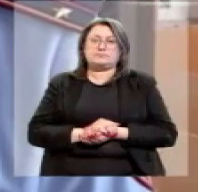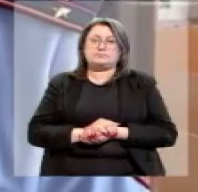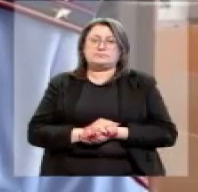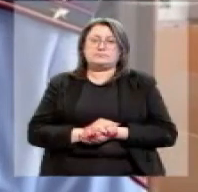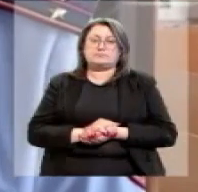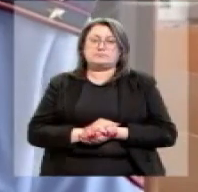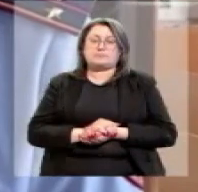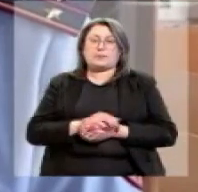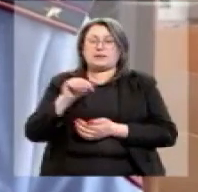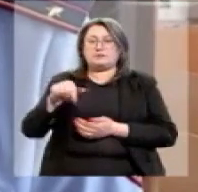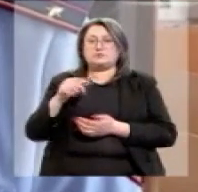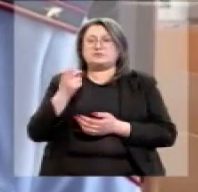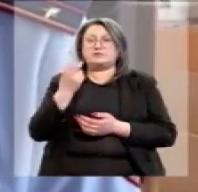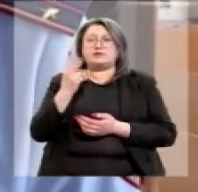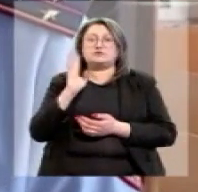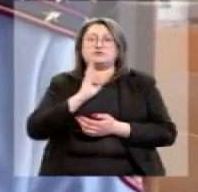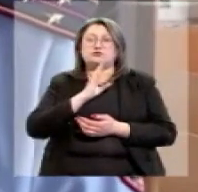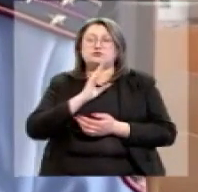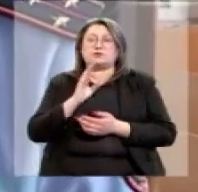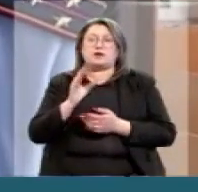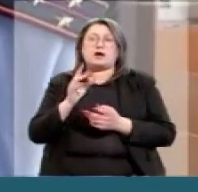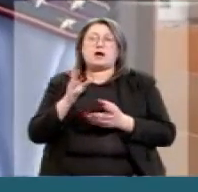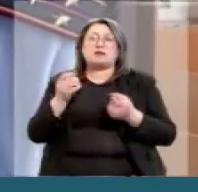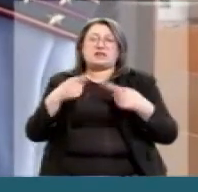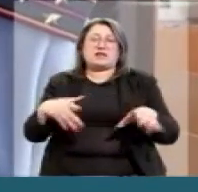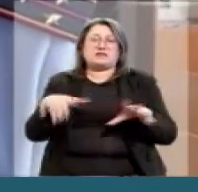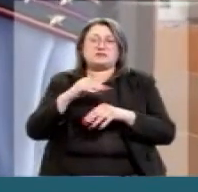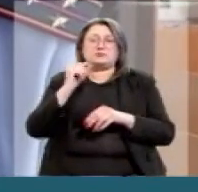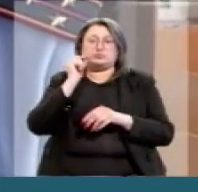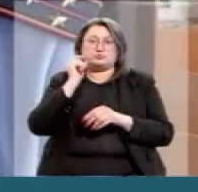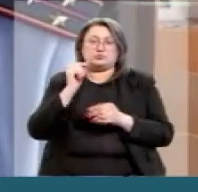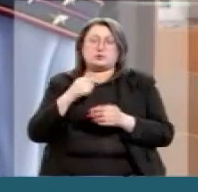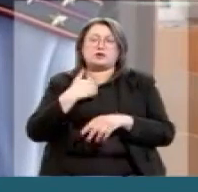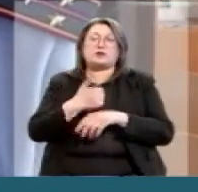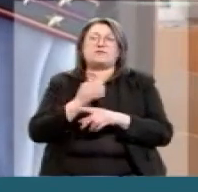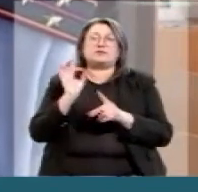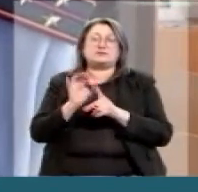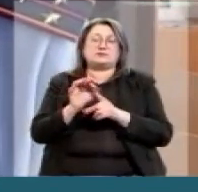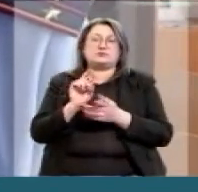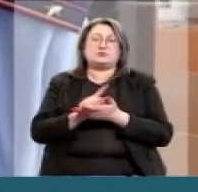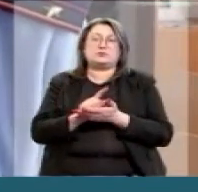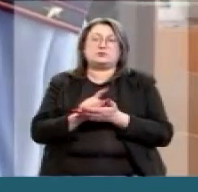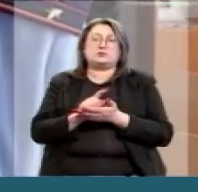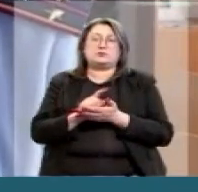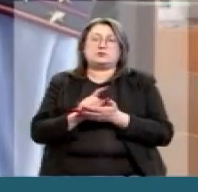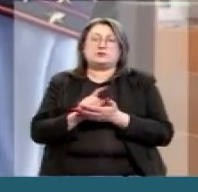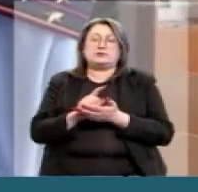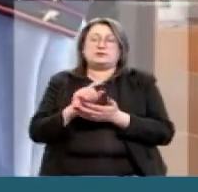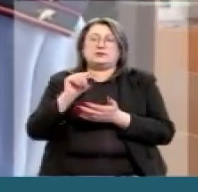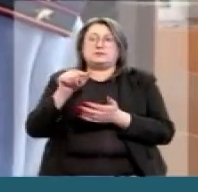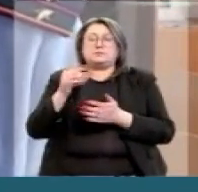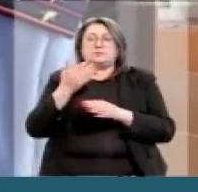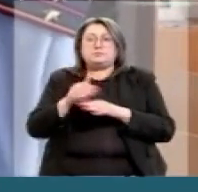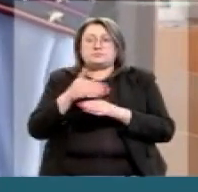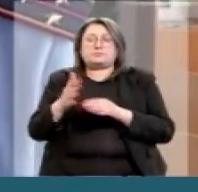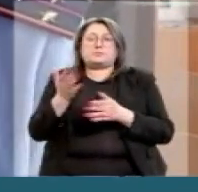жатқандардың 12-сі әйел адамдар, қалғандары ерлер. Біздің басты мақсатымыз оларды жұмыспен қамтып, қоғамға бейімдеу. Бұл мақсатта жұмыспен